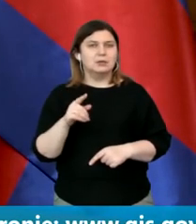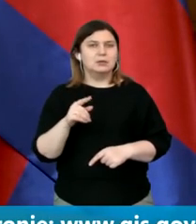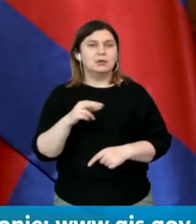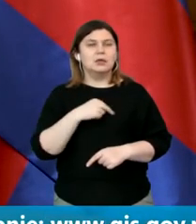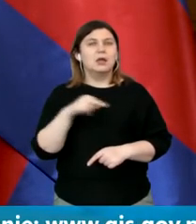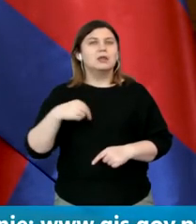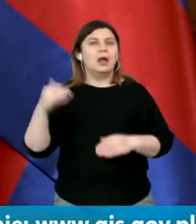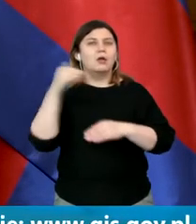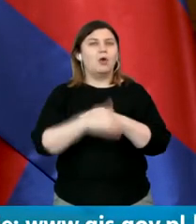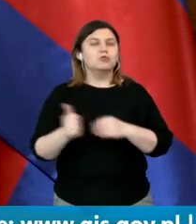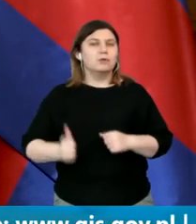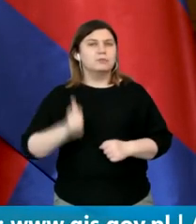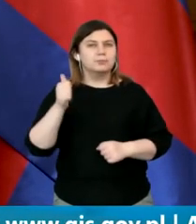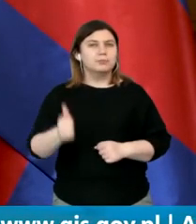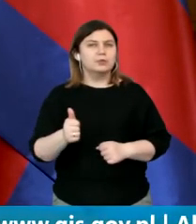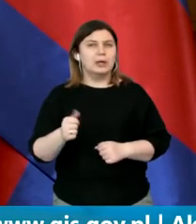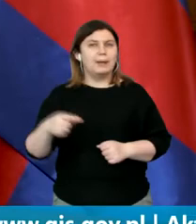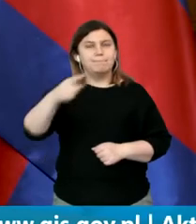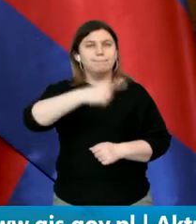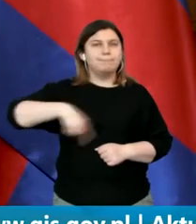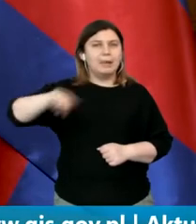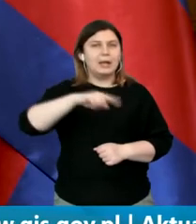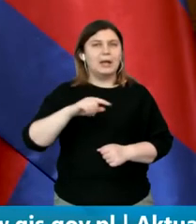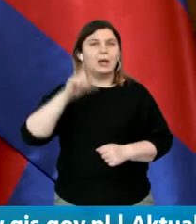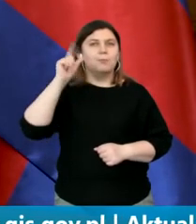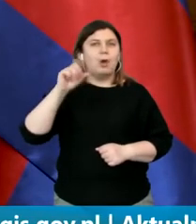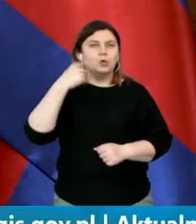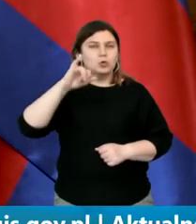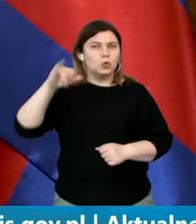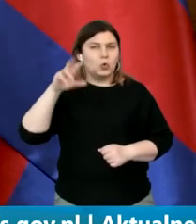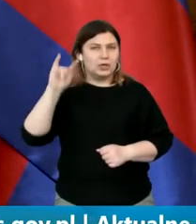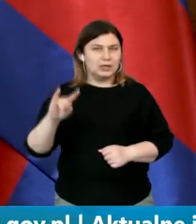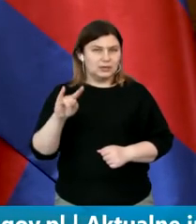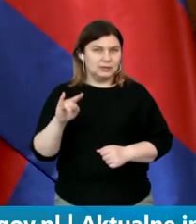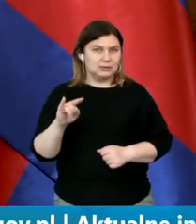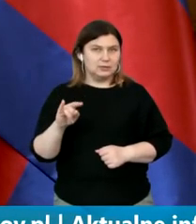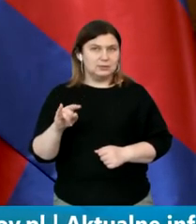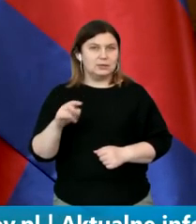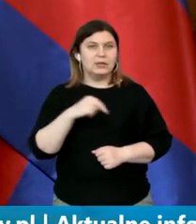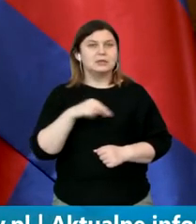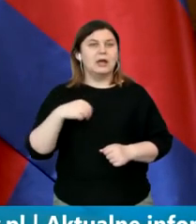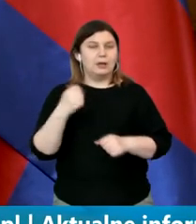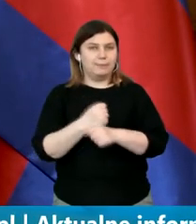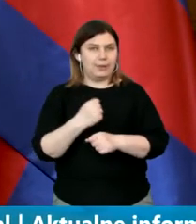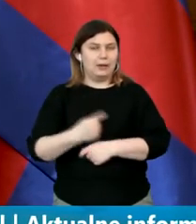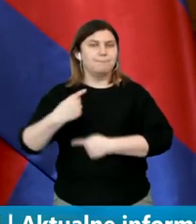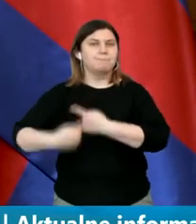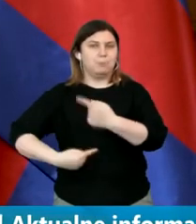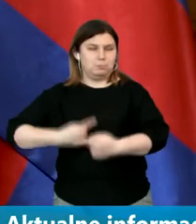nasz końcowy przystanek, pętla w Podjuchach. Natomiast nasze prace postępują